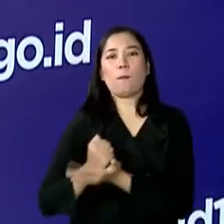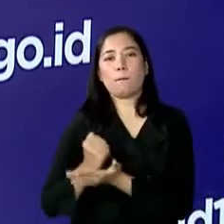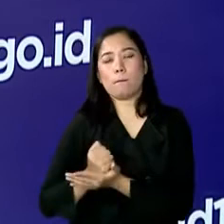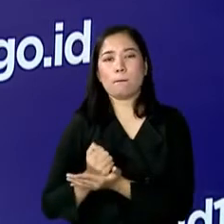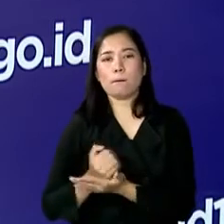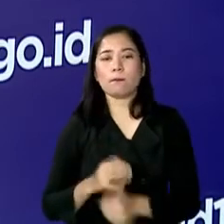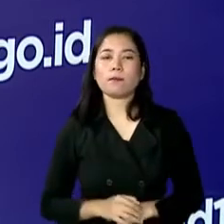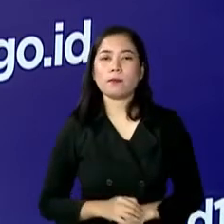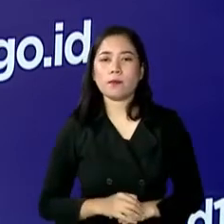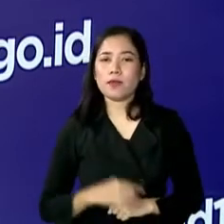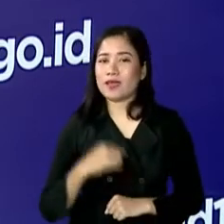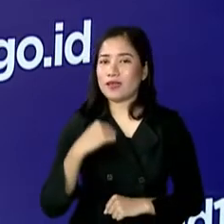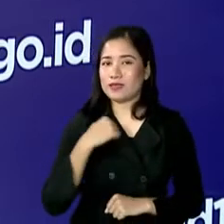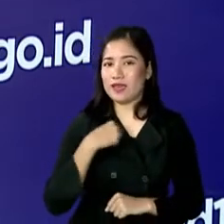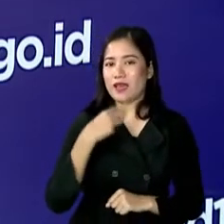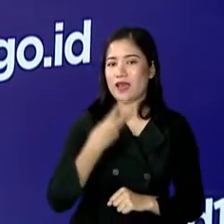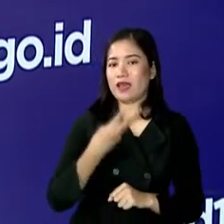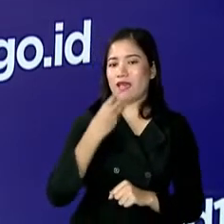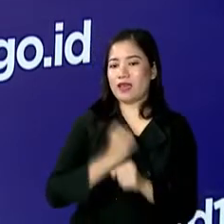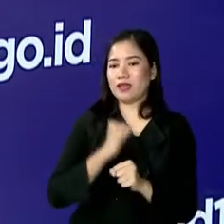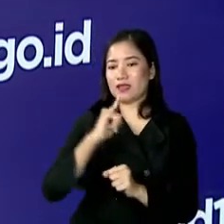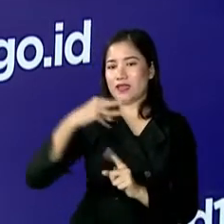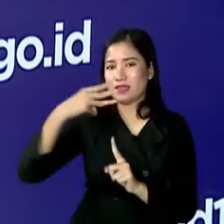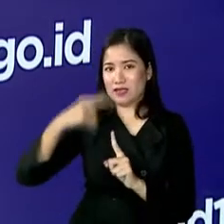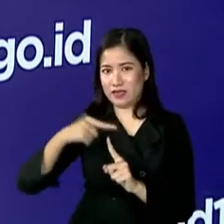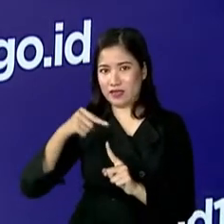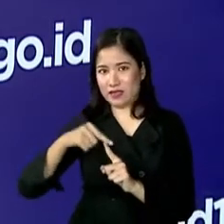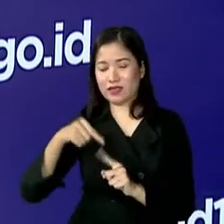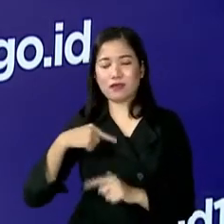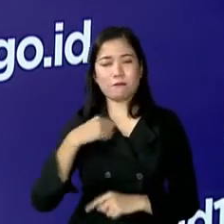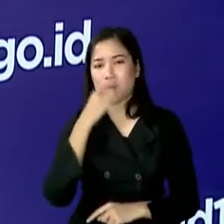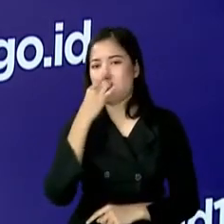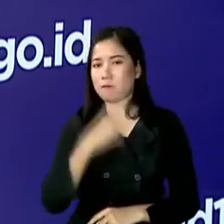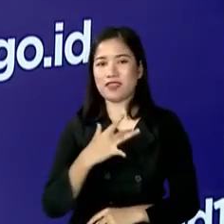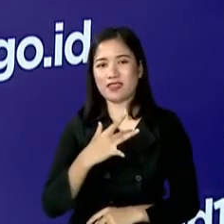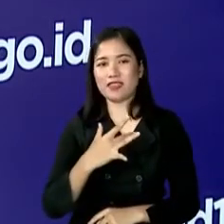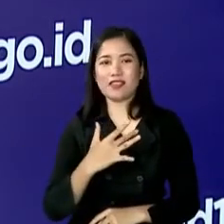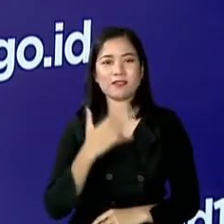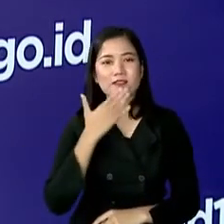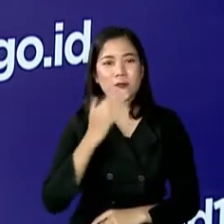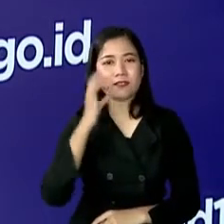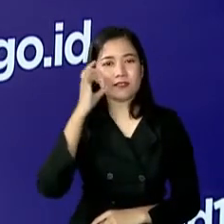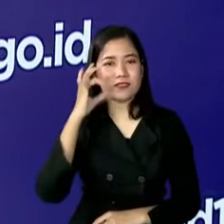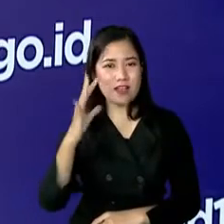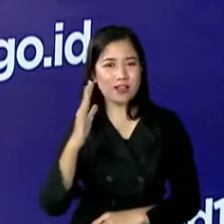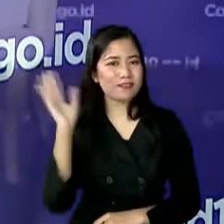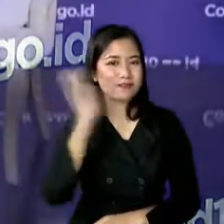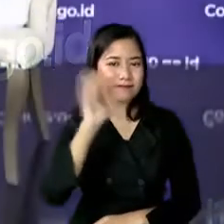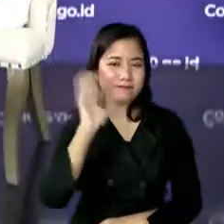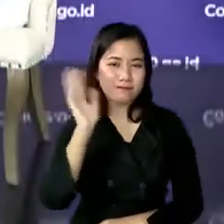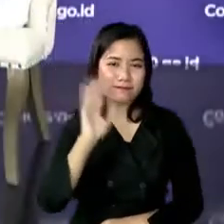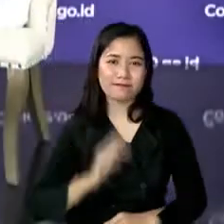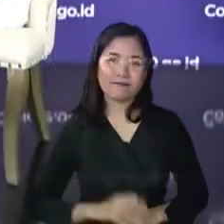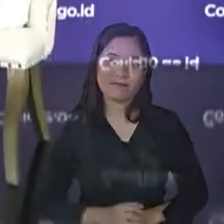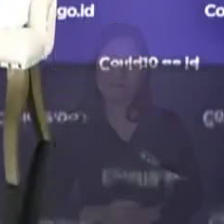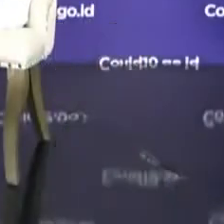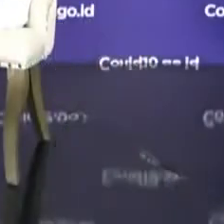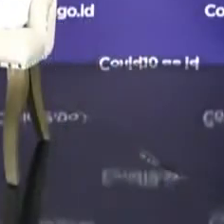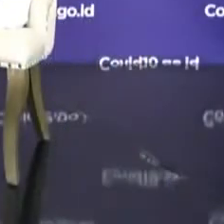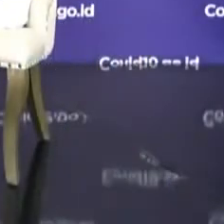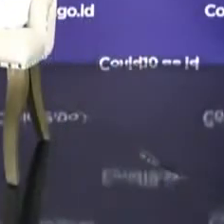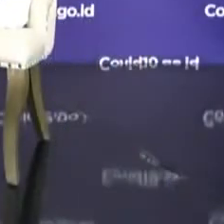saya eget Hapsari bersama tim yang bertugas dan para narasumber pamit undur diri Selamat siang dan sampai jumpa